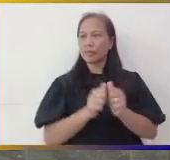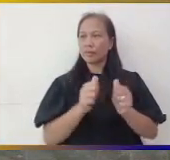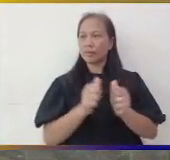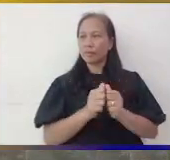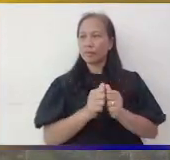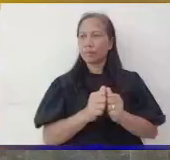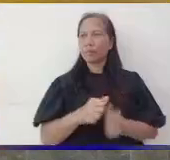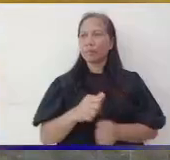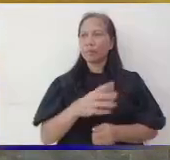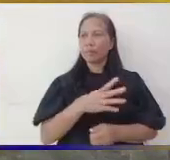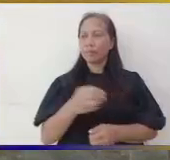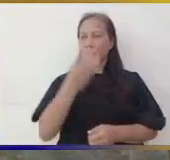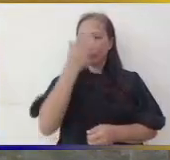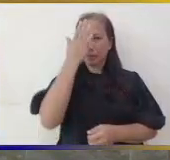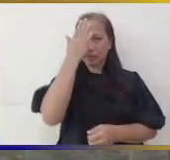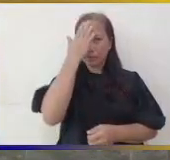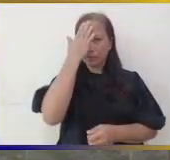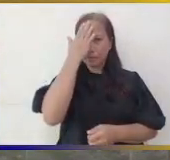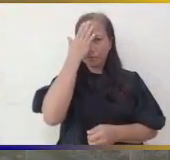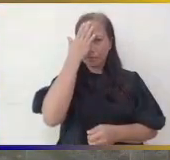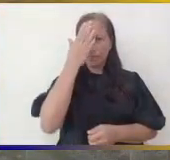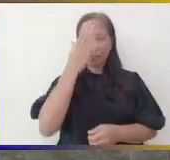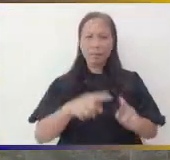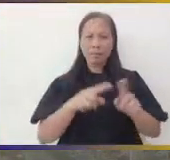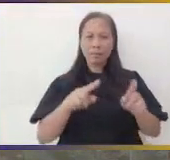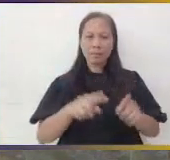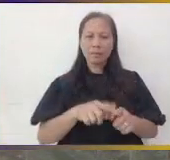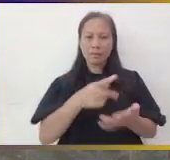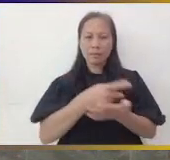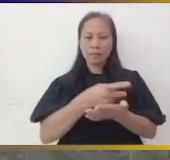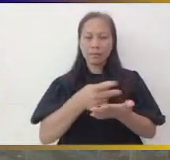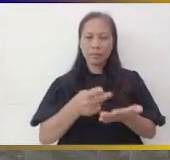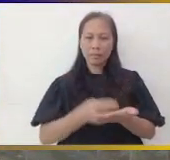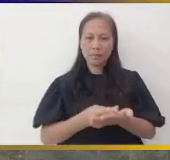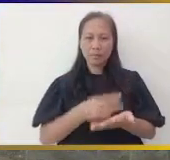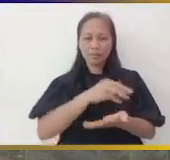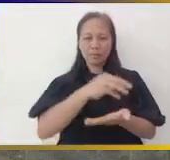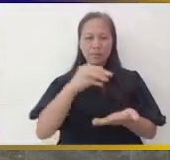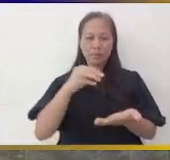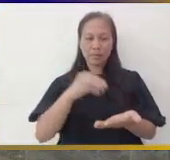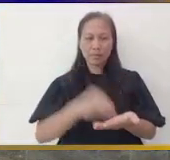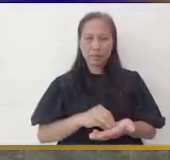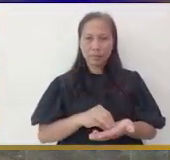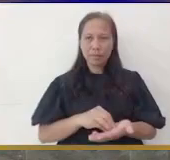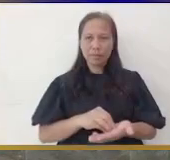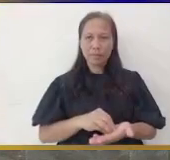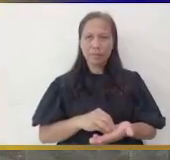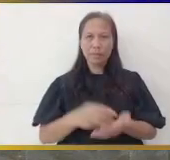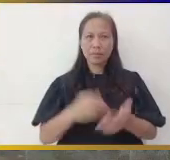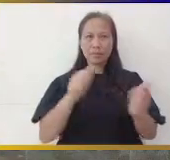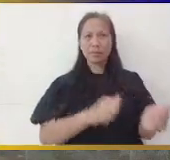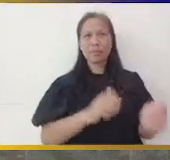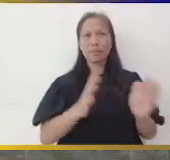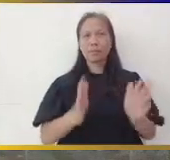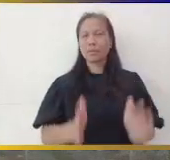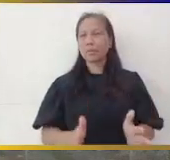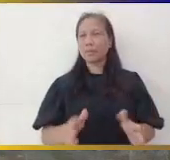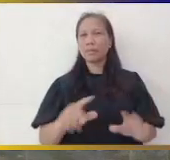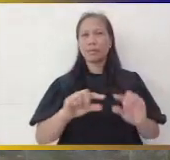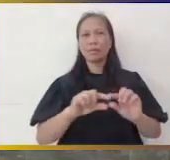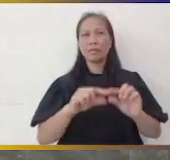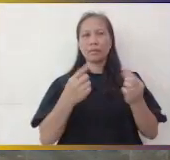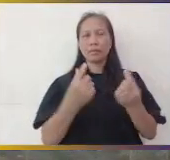Kinikilala na kabilang sa mga Medieval Baptist groups All right inuulit ko